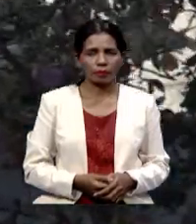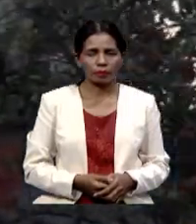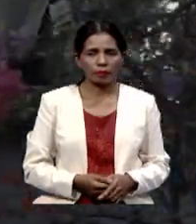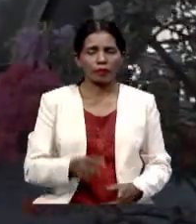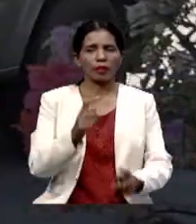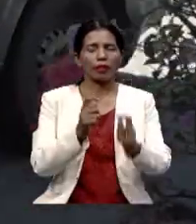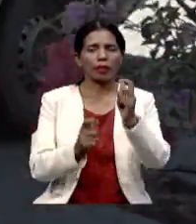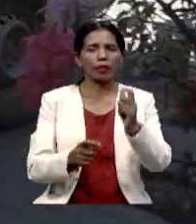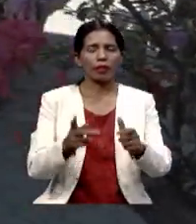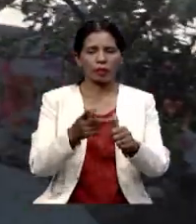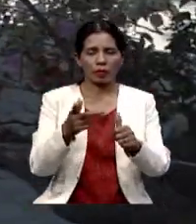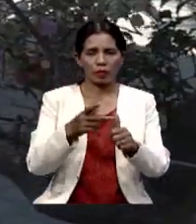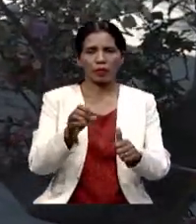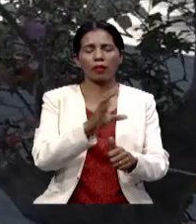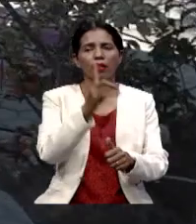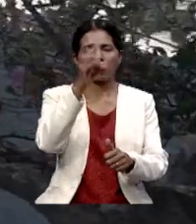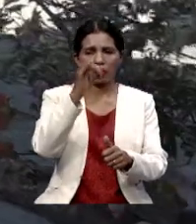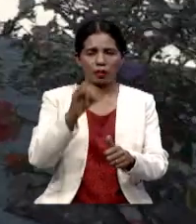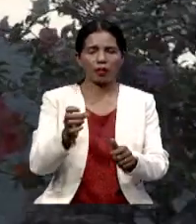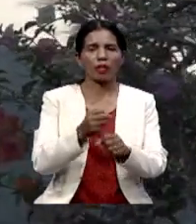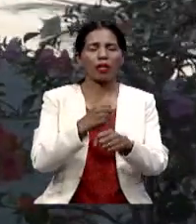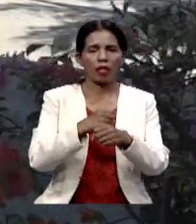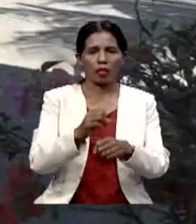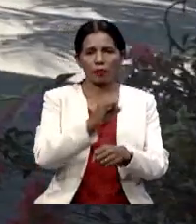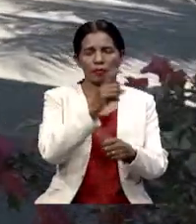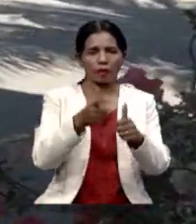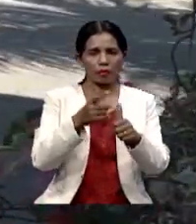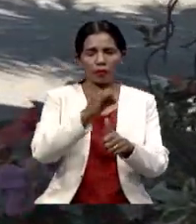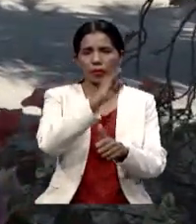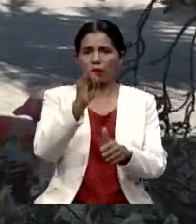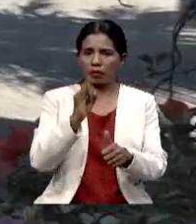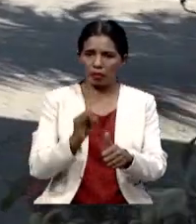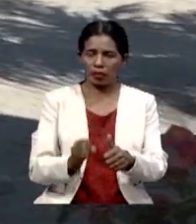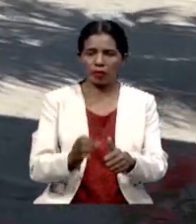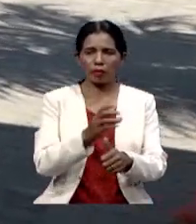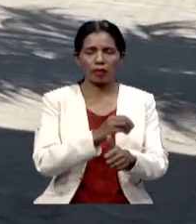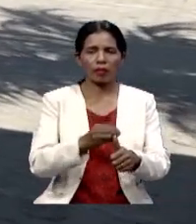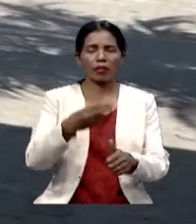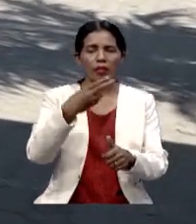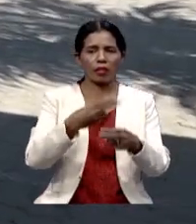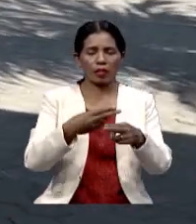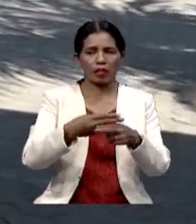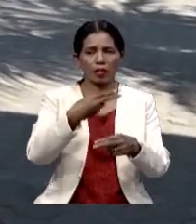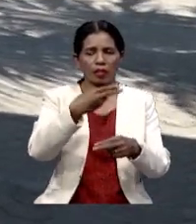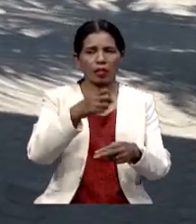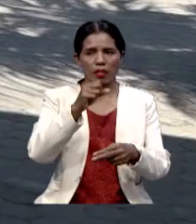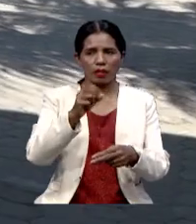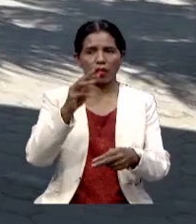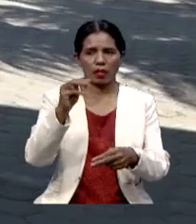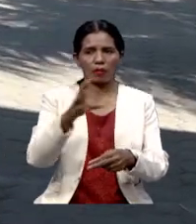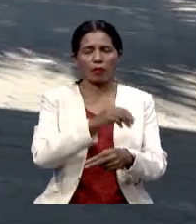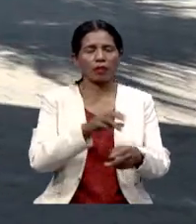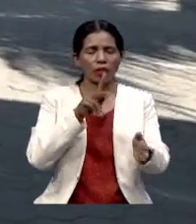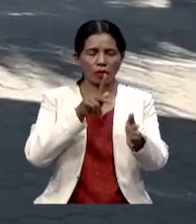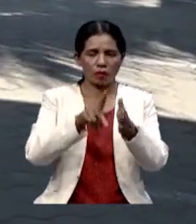Tribunal Judicial Primeira Instância dele realiza primeiro interrogatório para arguido inicial HSM, Nibedeshkun Fe, o